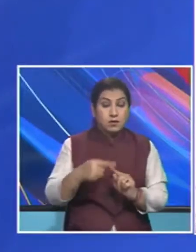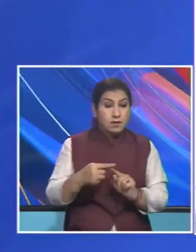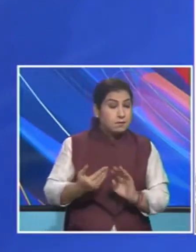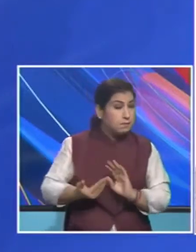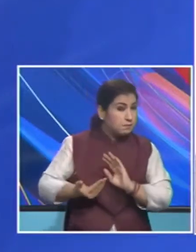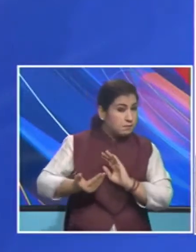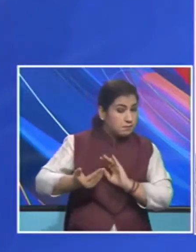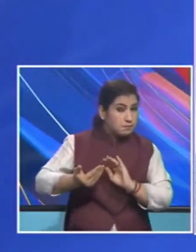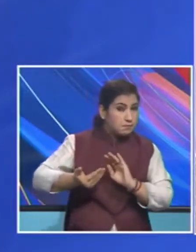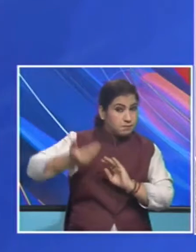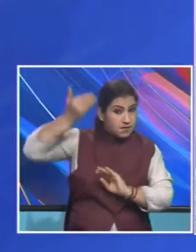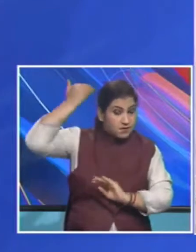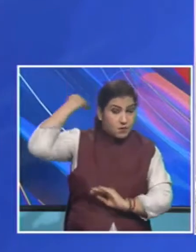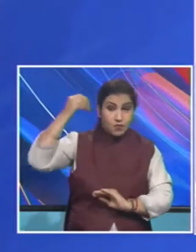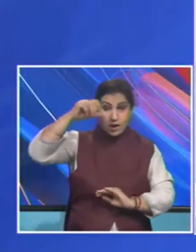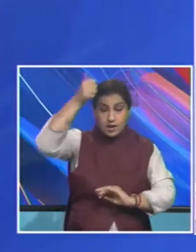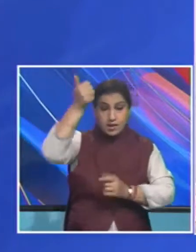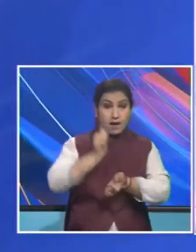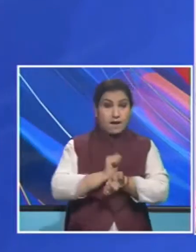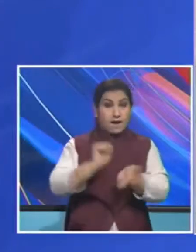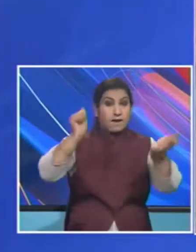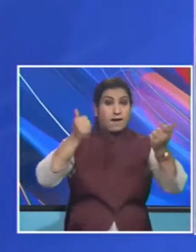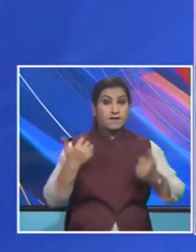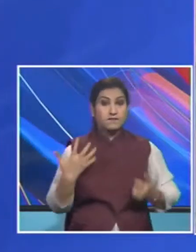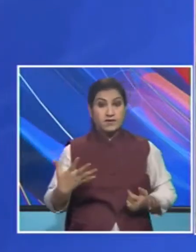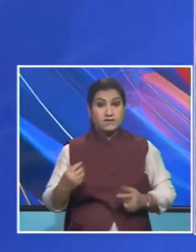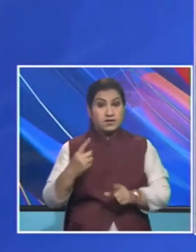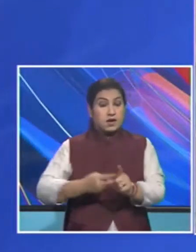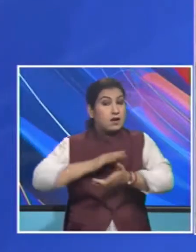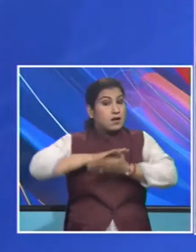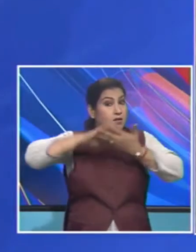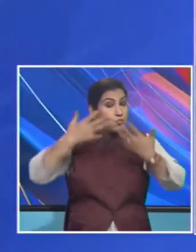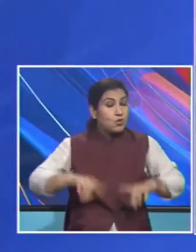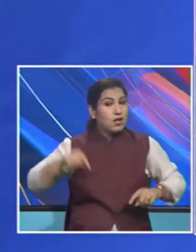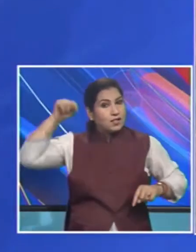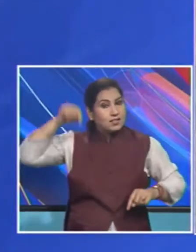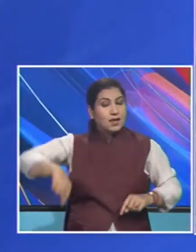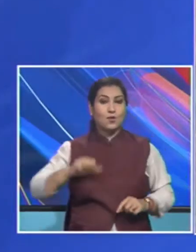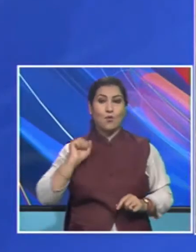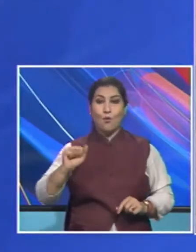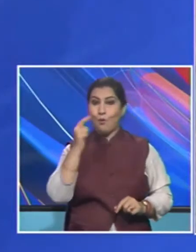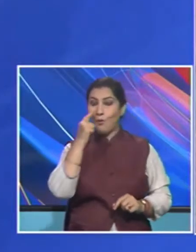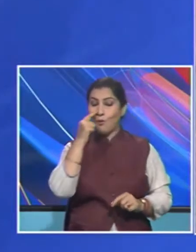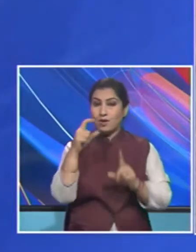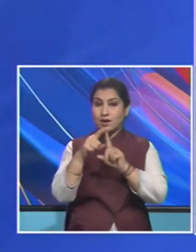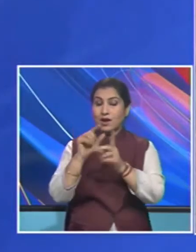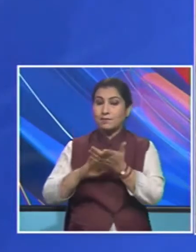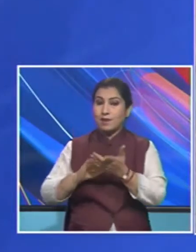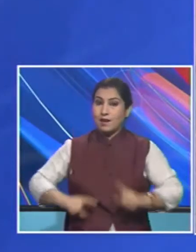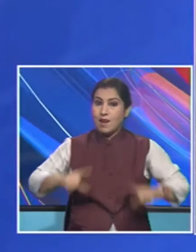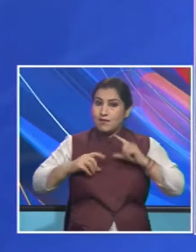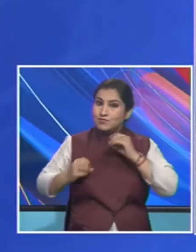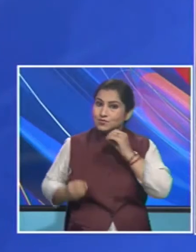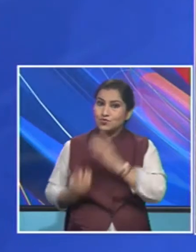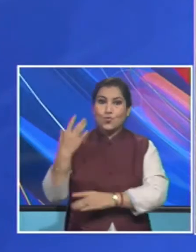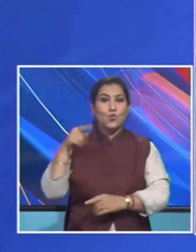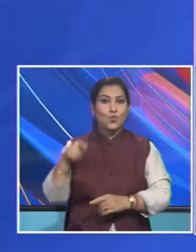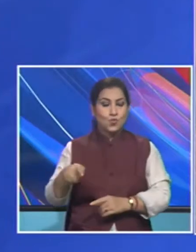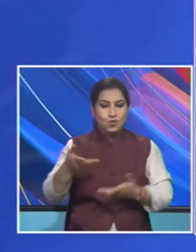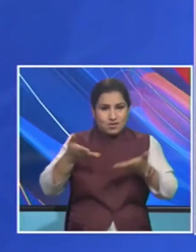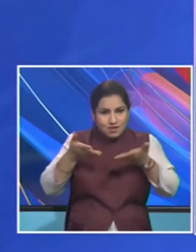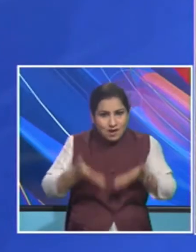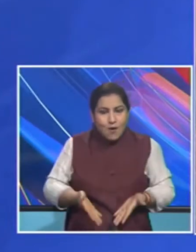के 50 साल पूरे किए, उस वक्त उन्होंने अपने राजनीतिक सफर की शुरुआत की। और आज जब देश अमृत महोत्सव मना रहा